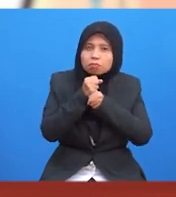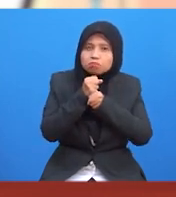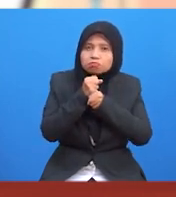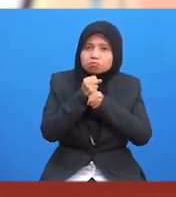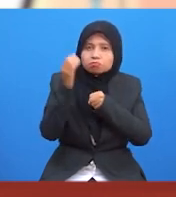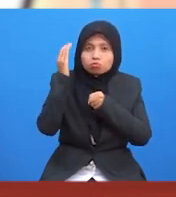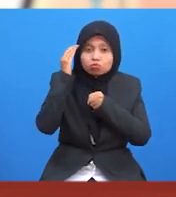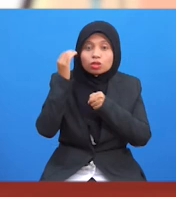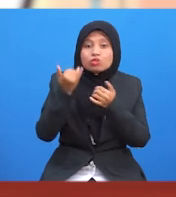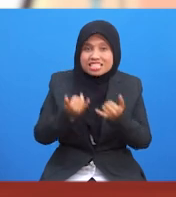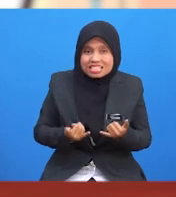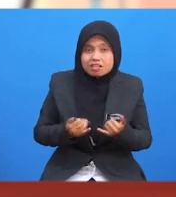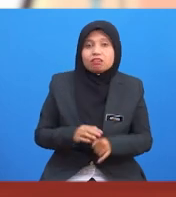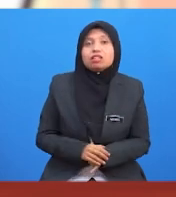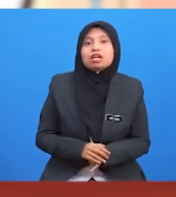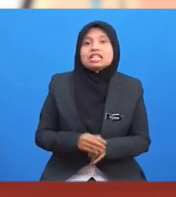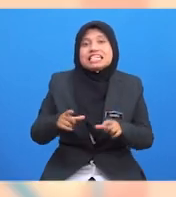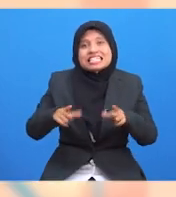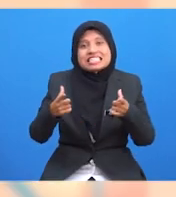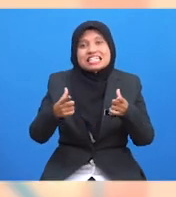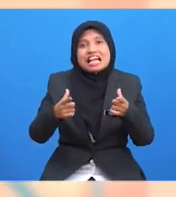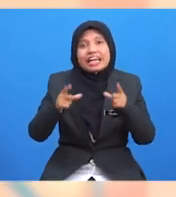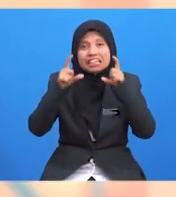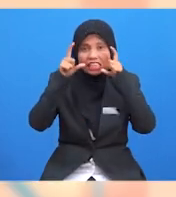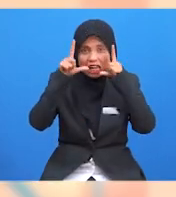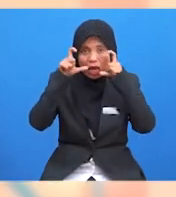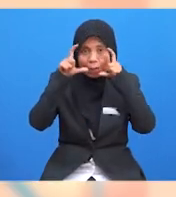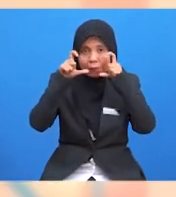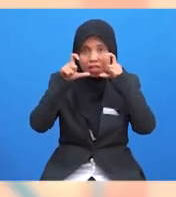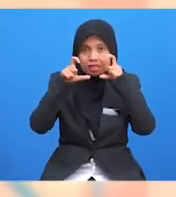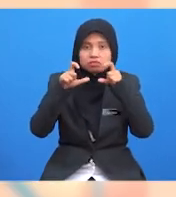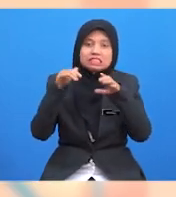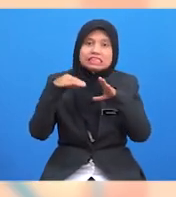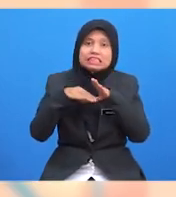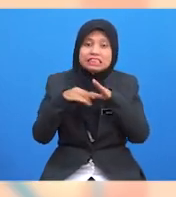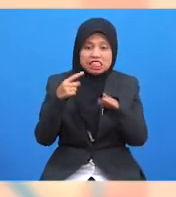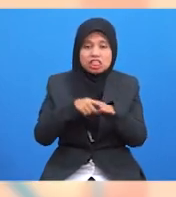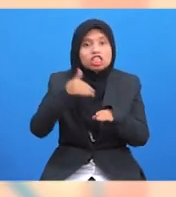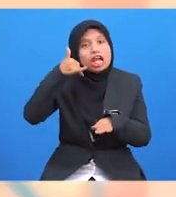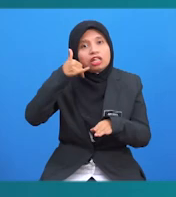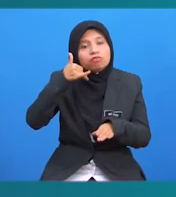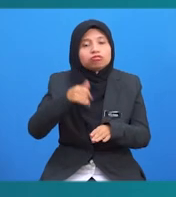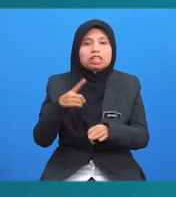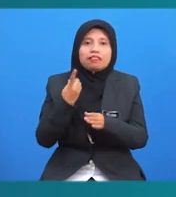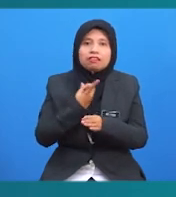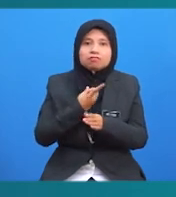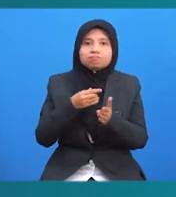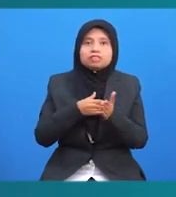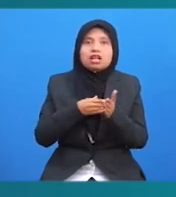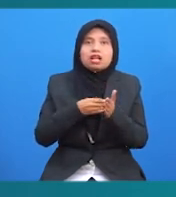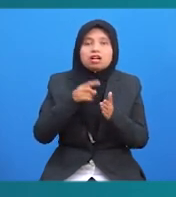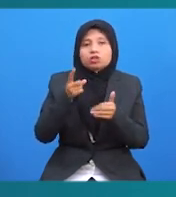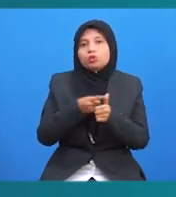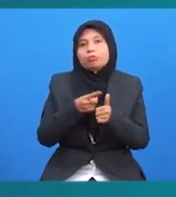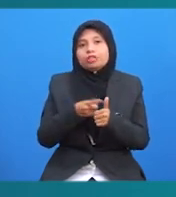kita pada masa kini, selain daripada kamera yang terdapat pada telefon bimbit kita, adalah